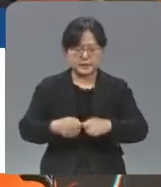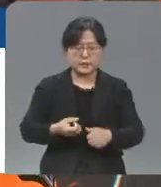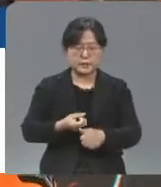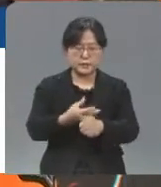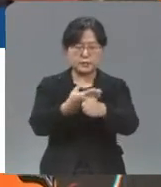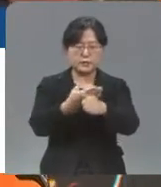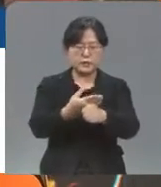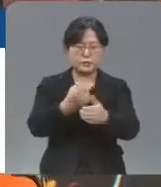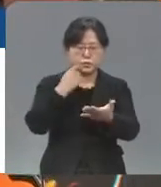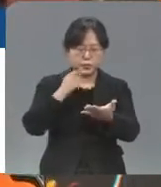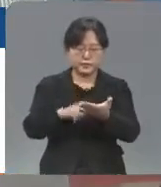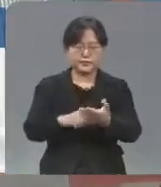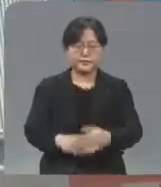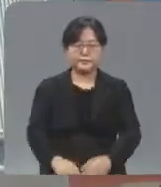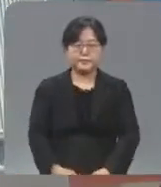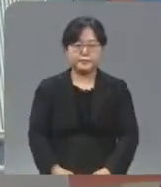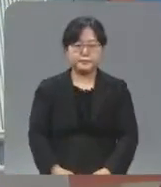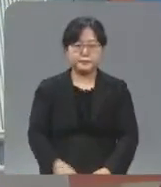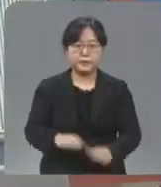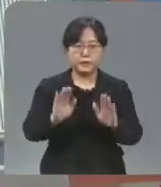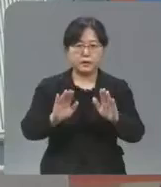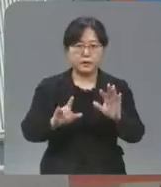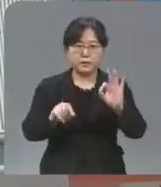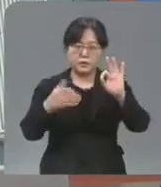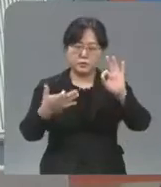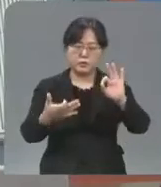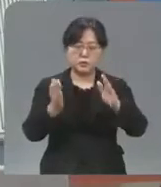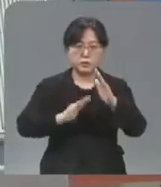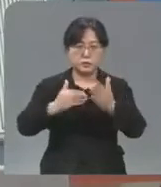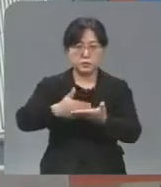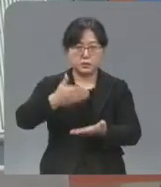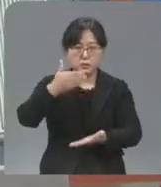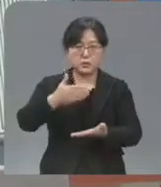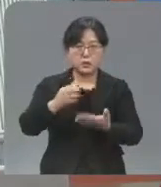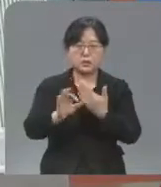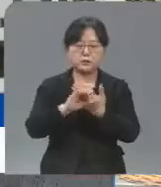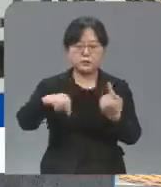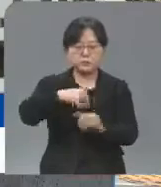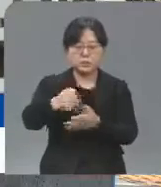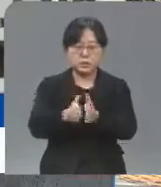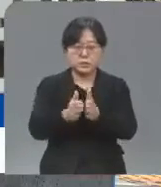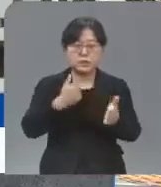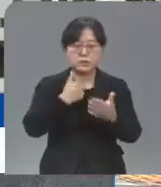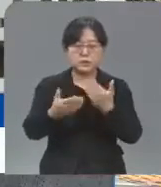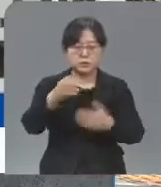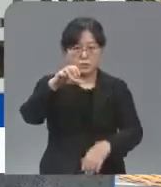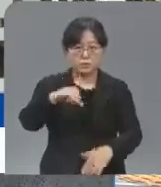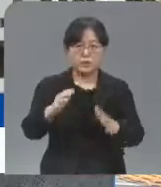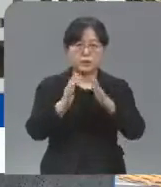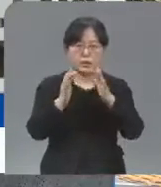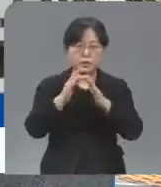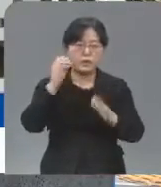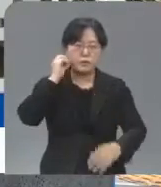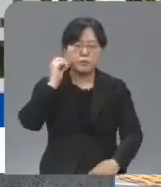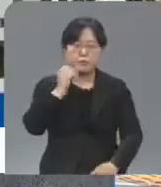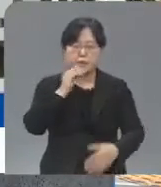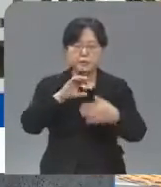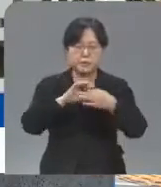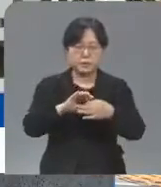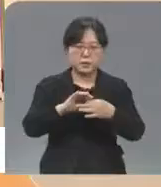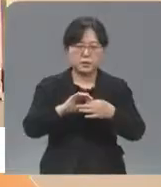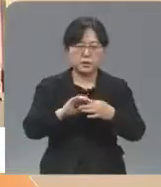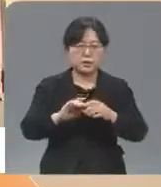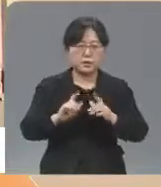사실을 알려주는 데 도움이 됩니다. 오는 19일 정식 개관을 앞두고 시범 운영에 들어간 체험관은 인터넷 홈페이지를 통해